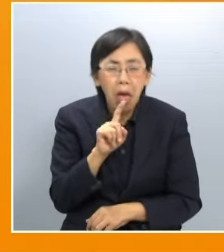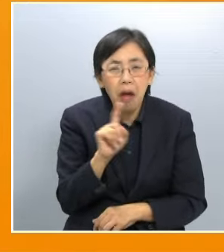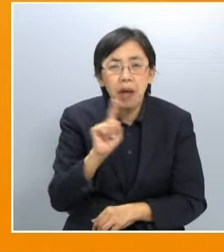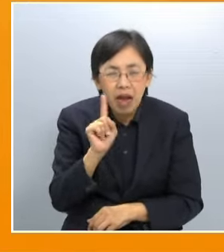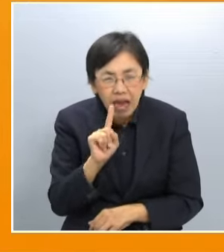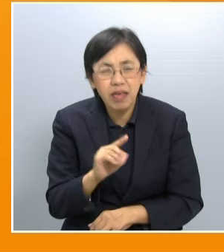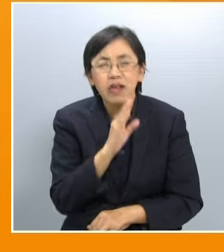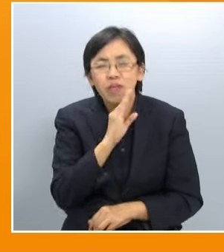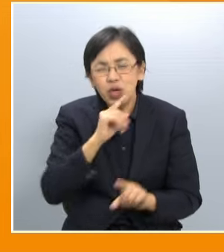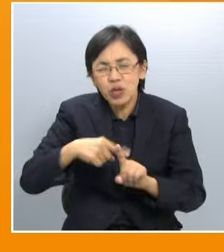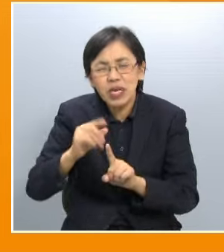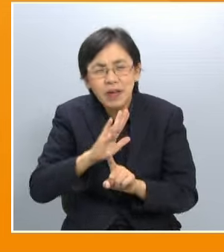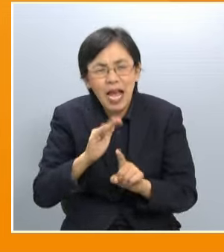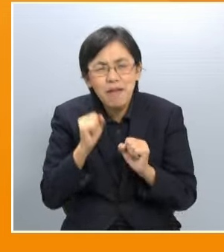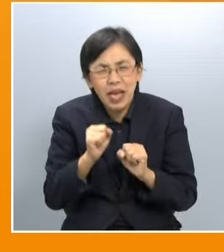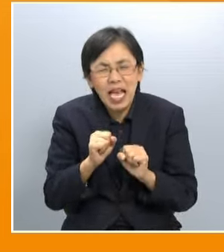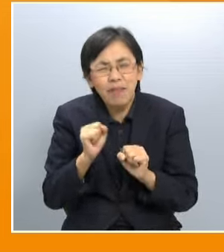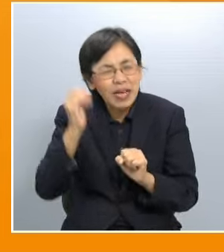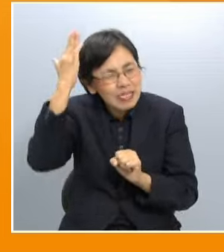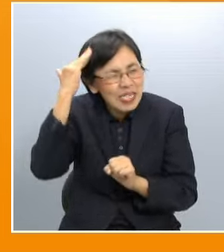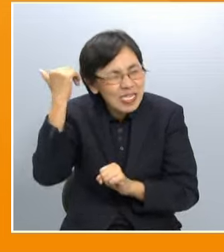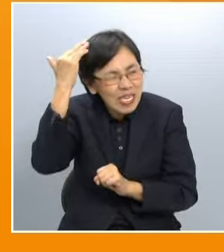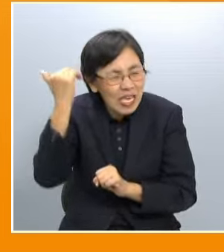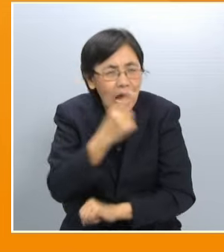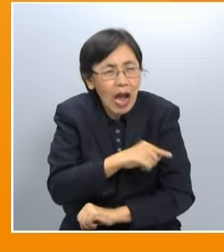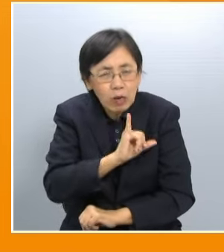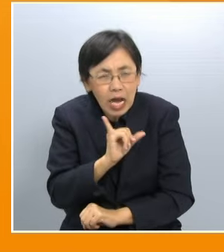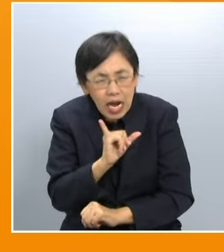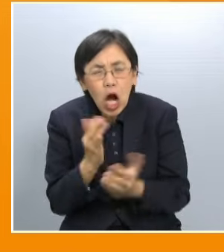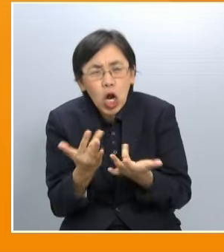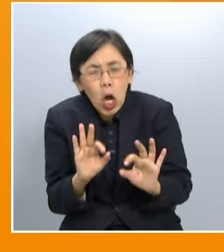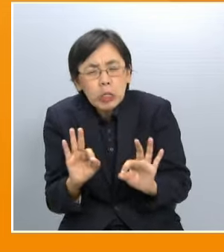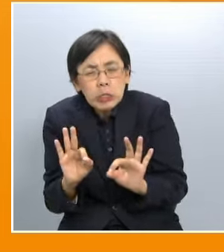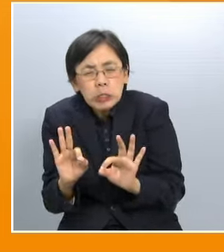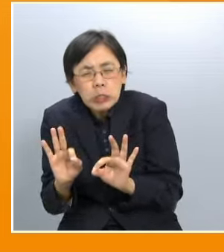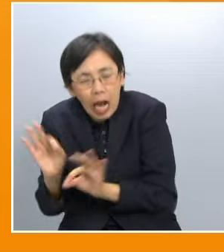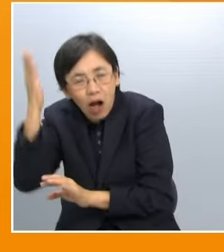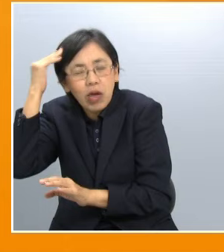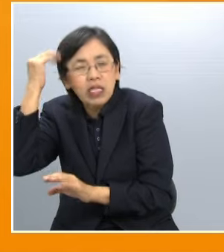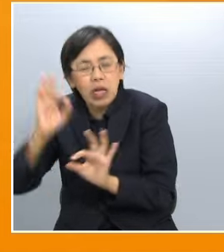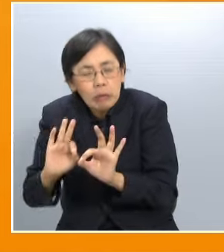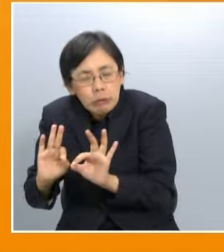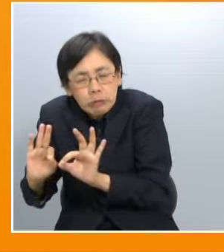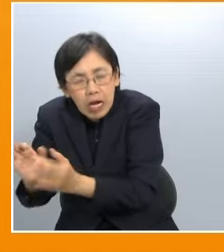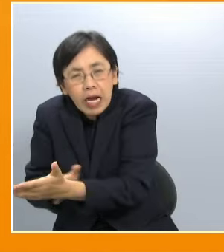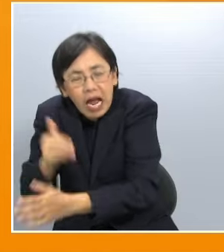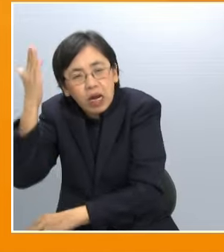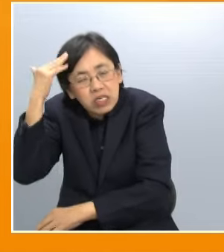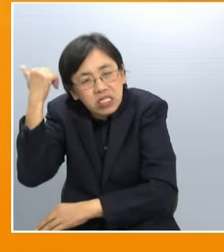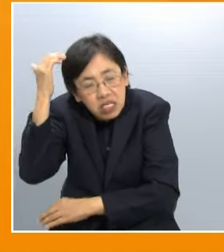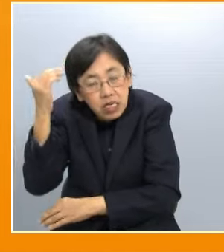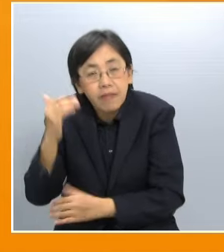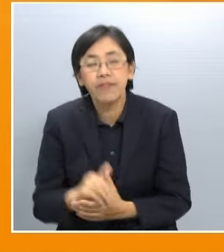ครั้งให้ยาวนานที่สุดเท่าที่จะเป็นไปได้จะได้ลดการสัมผัสกับสารเก่ออันตรายให้น้อยที่สุดสุดอ่ะค่ะล่าสุดอีกหน่วยงานนึงของกระทรวง